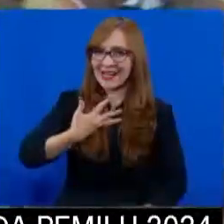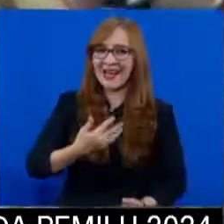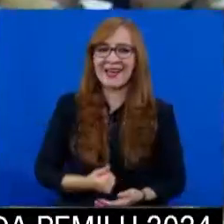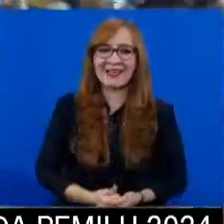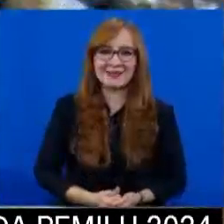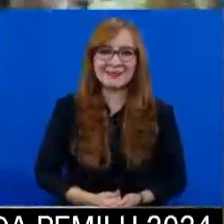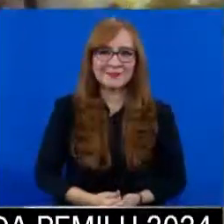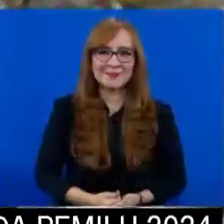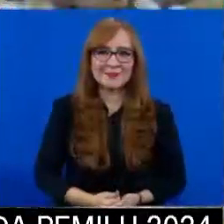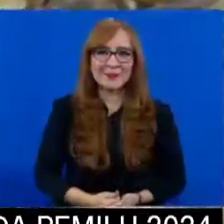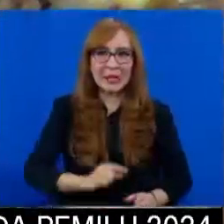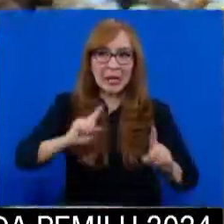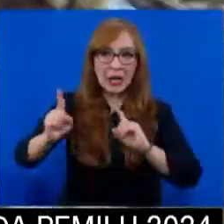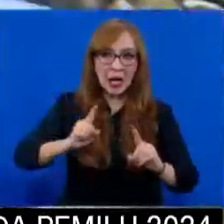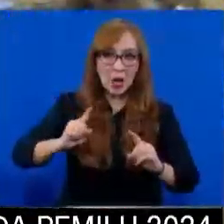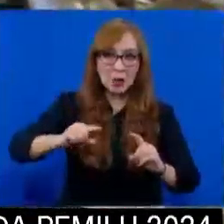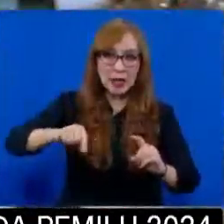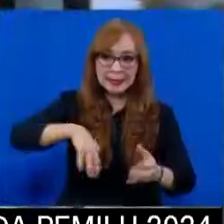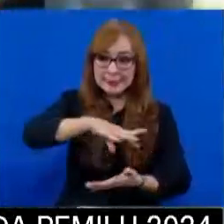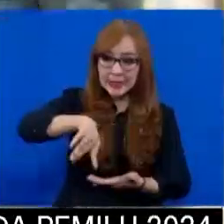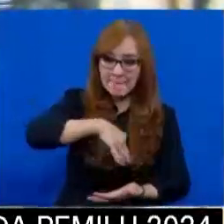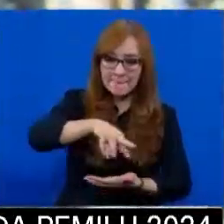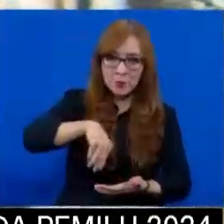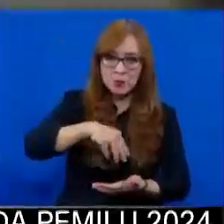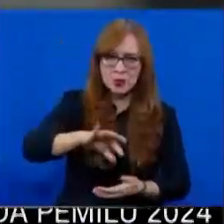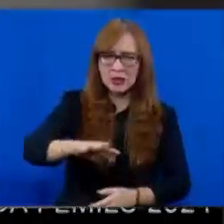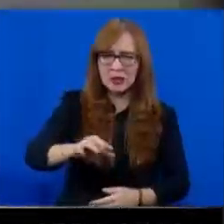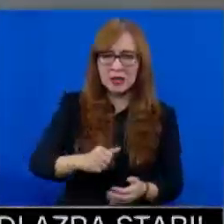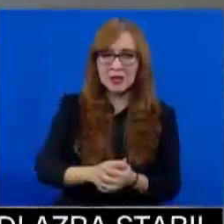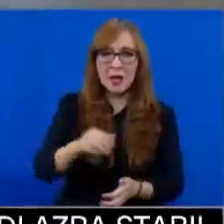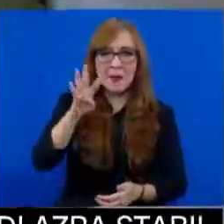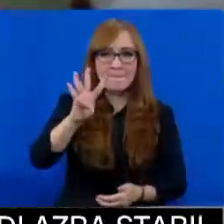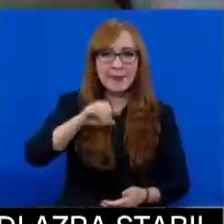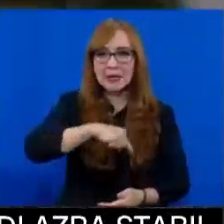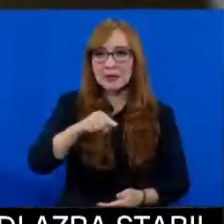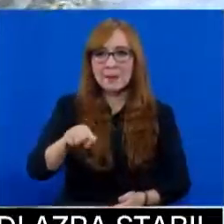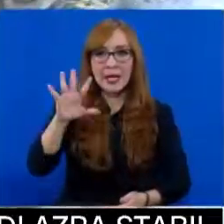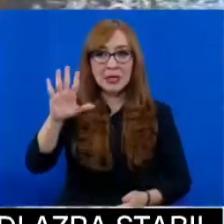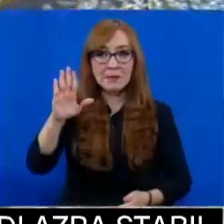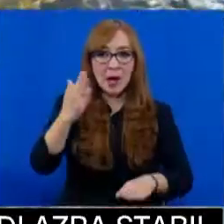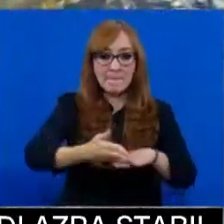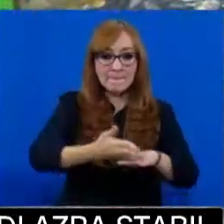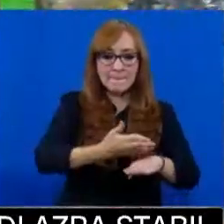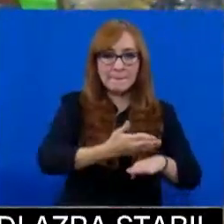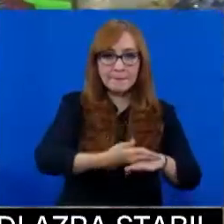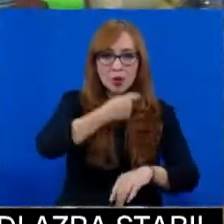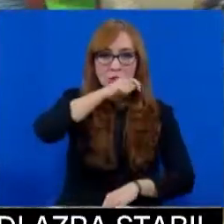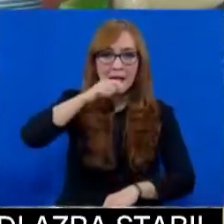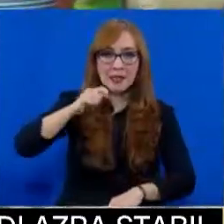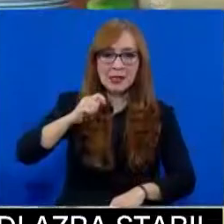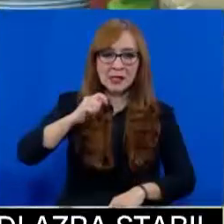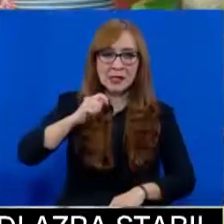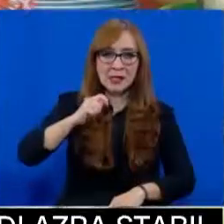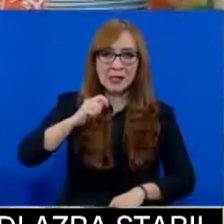campur, terus ini agak grogi nih saya. Kurang lebih 4-5 potong daging. Jangan terlalu dikit, karena nanti